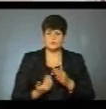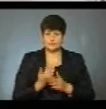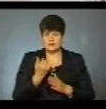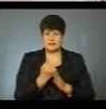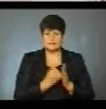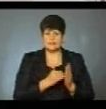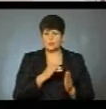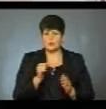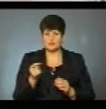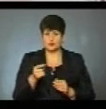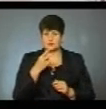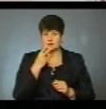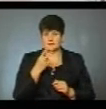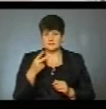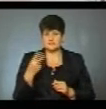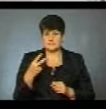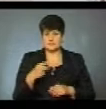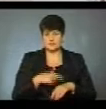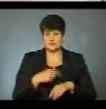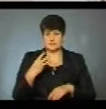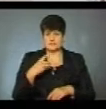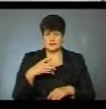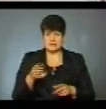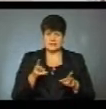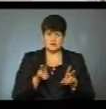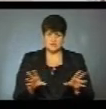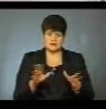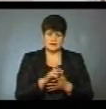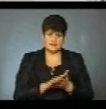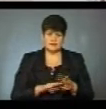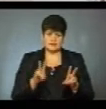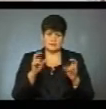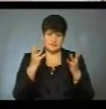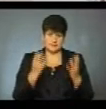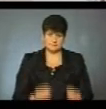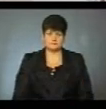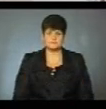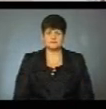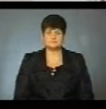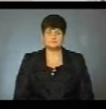телеканалі «UA Тернопіль». Дивіться о 20:30. І залишайтеся з нами. Далі в ефірі «Тема дня».